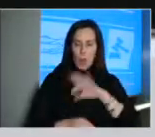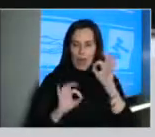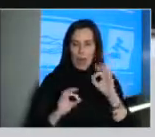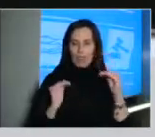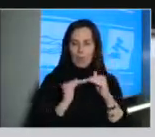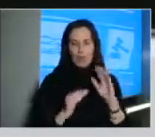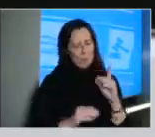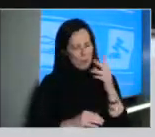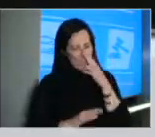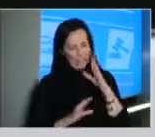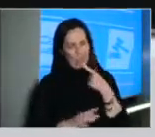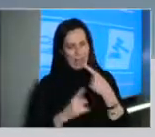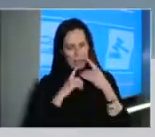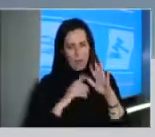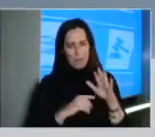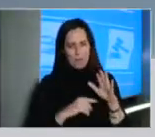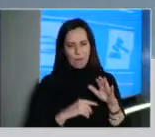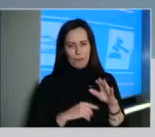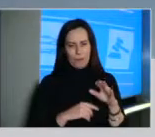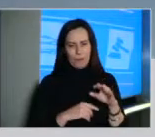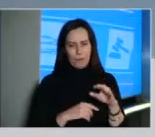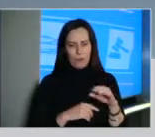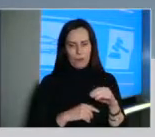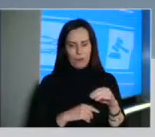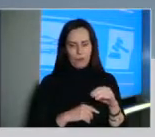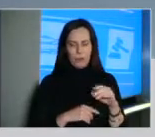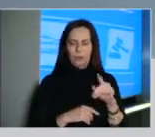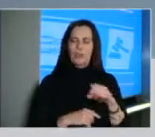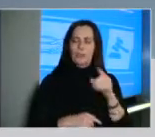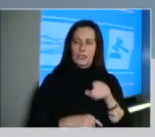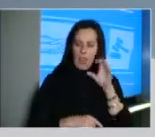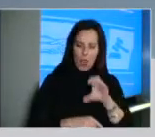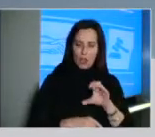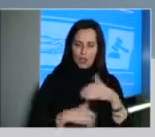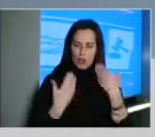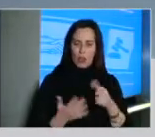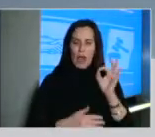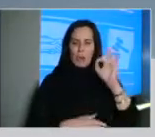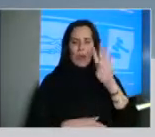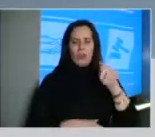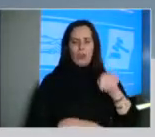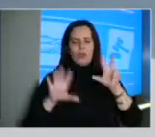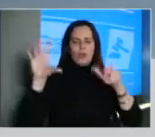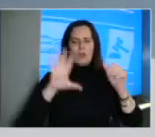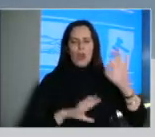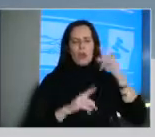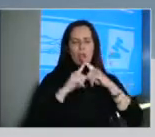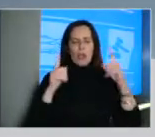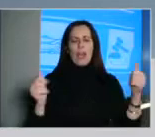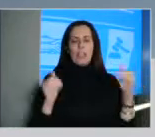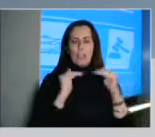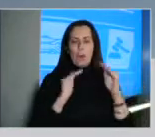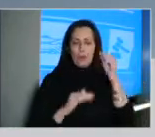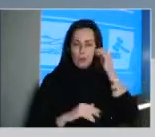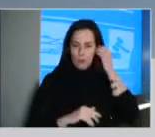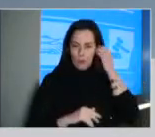צמוד למדד. בואו ננסה רגע לדבר גם במושגים שאנשים מבינים פחות בכלכלית. זה השקעה שנותנת לך ריבית של 4.86 לשנה, צמוד למדד. כלומר,